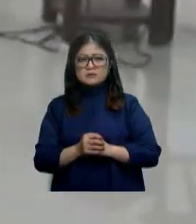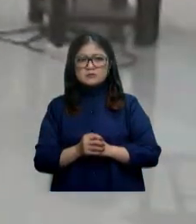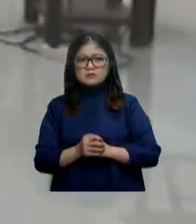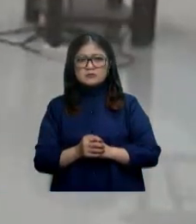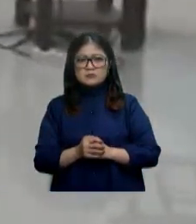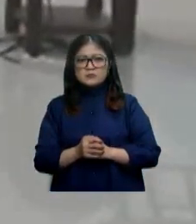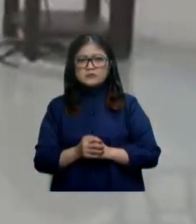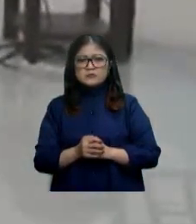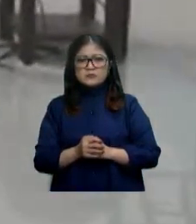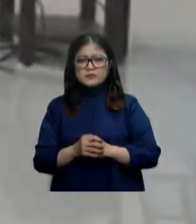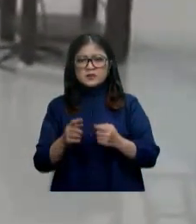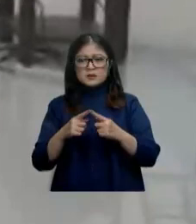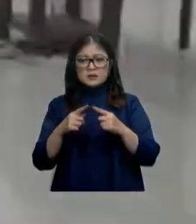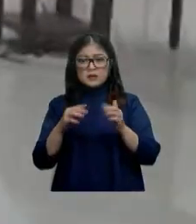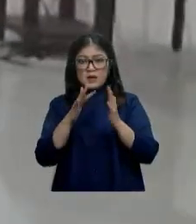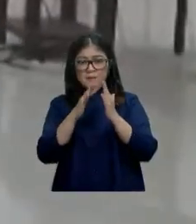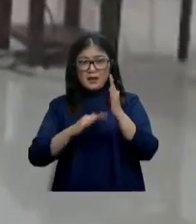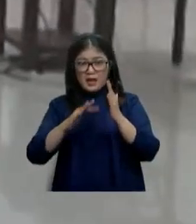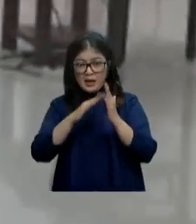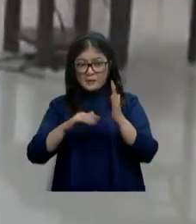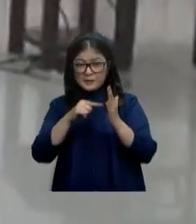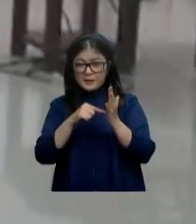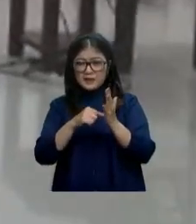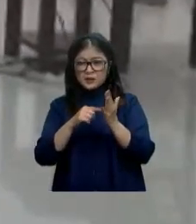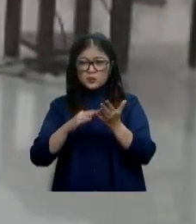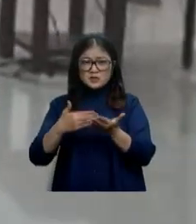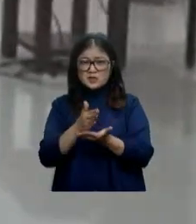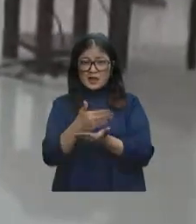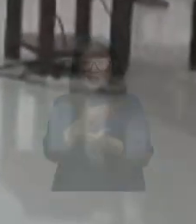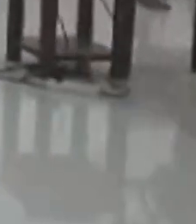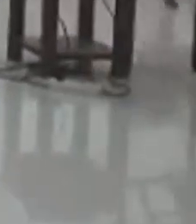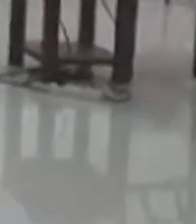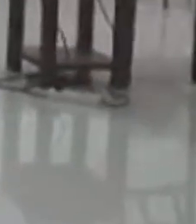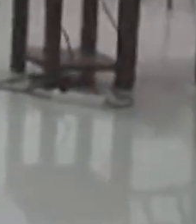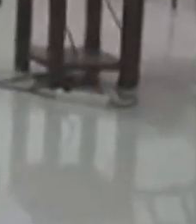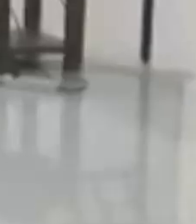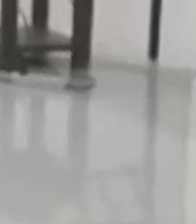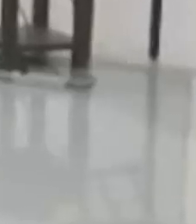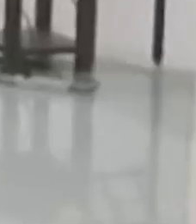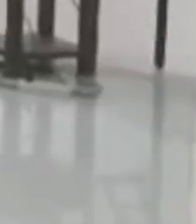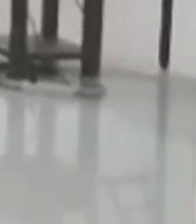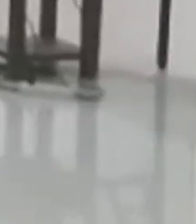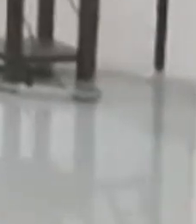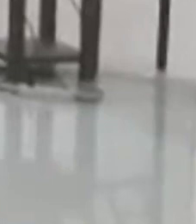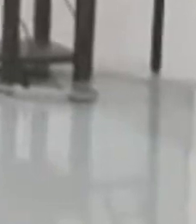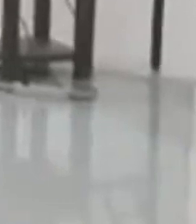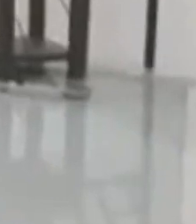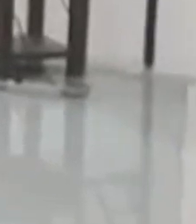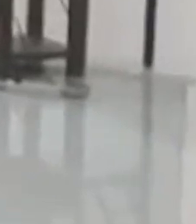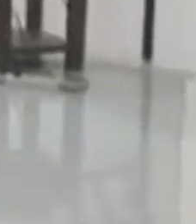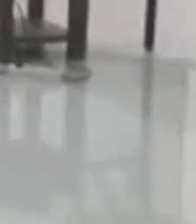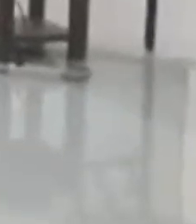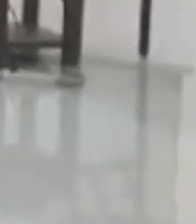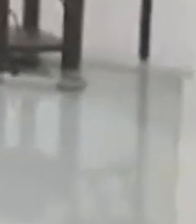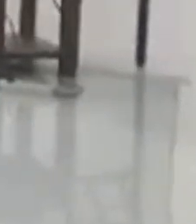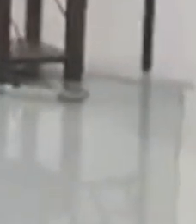Lembaga Kajian Strategis Lekas menemukan peningkatan kasus penularan HIV/AIDS di Kabupaten Bogor, Jawa Barat. Penelitian Lembaga Kajian